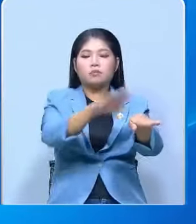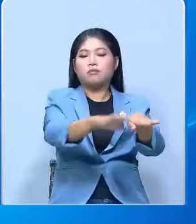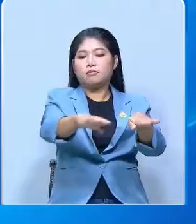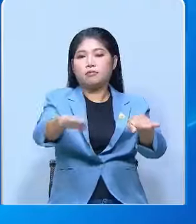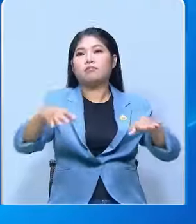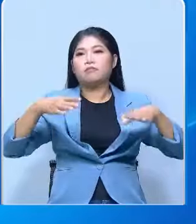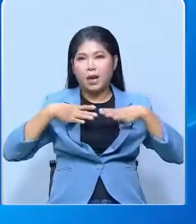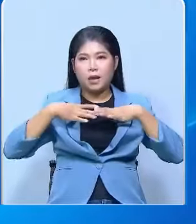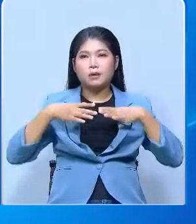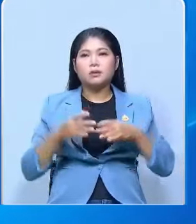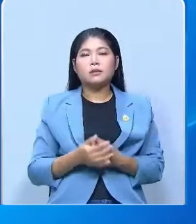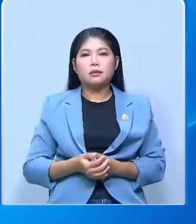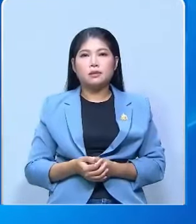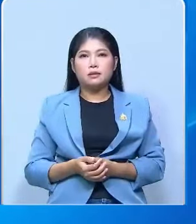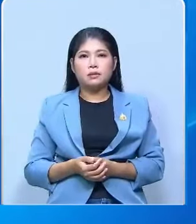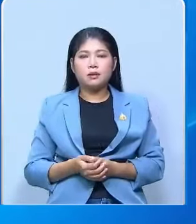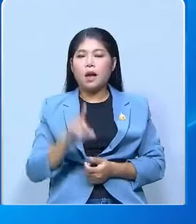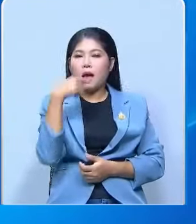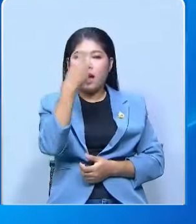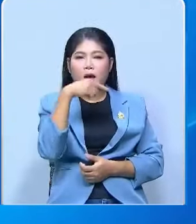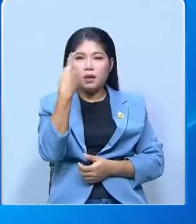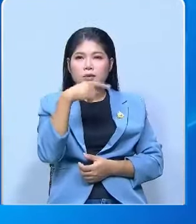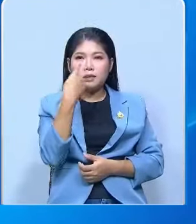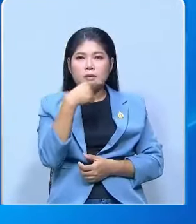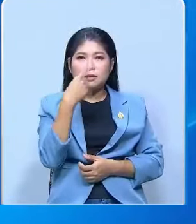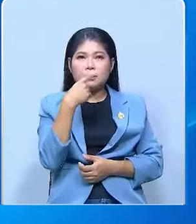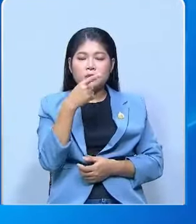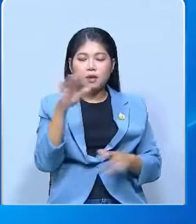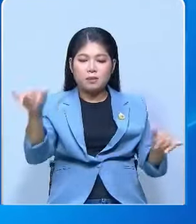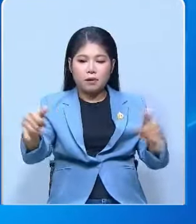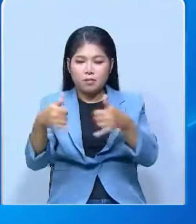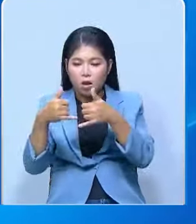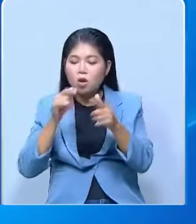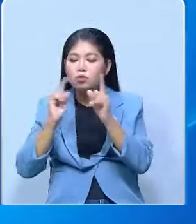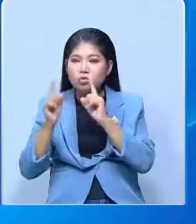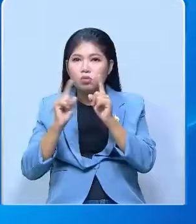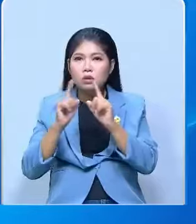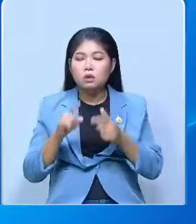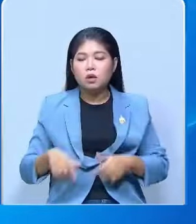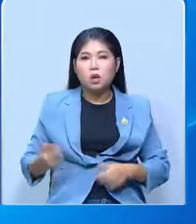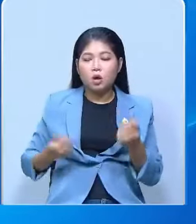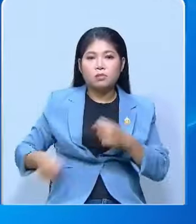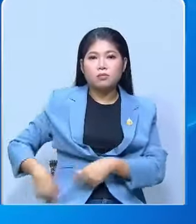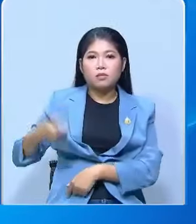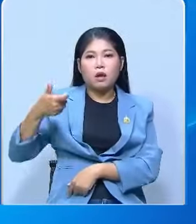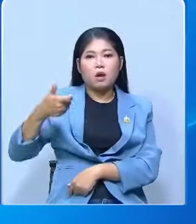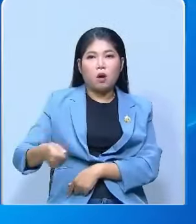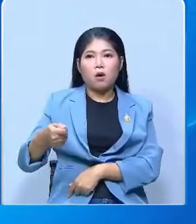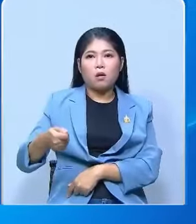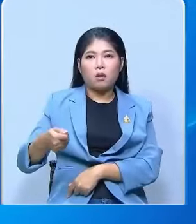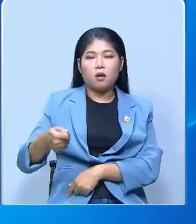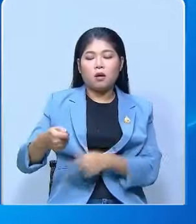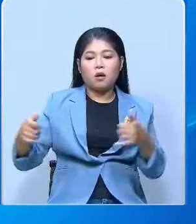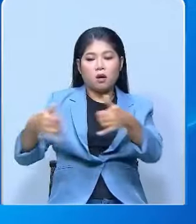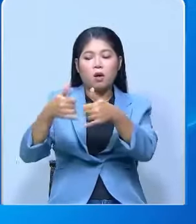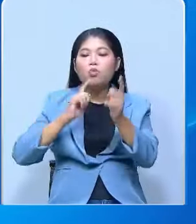ย่างเงี้ยแถวนี้นะคะแกเป็นประจำ ครับ ใครก็ตามเมื่อถูกคนแปลกหน้ามาทักขณะที่กำลังกดล็อกประตูรถอยู่ก็จะลืมตรวจสอบว่าเอ๊ะเ